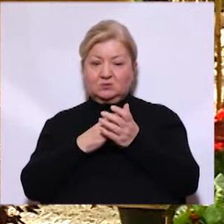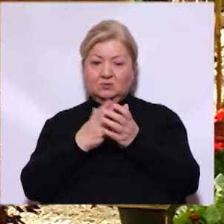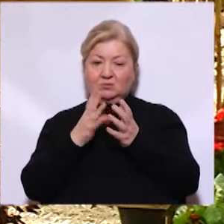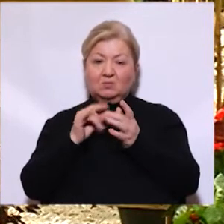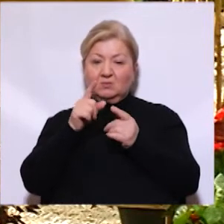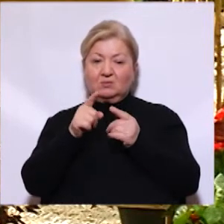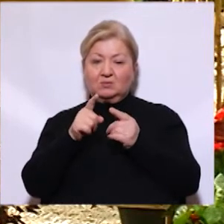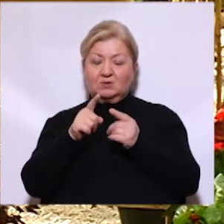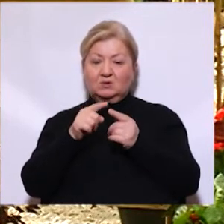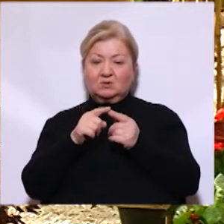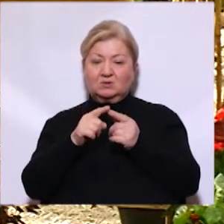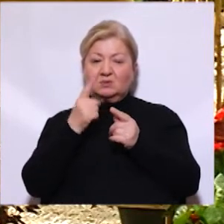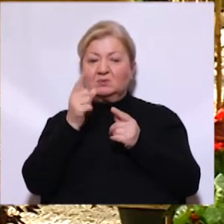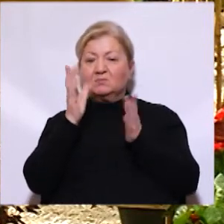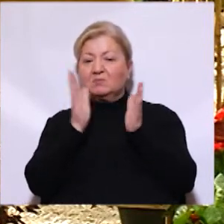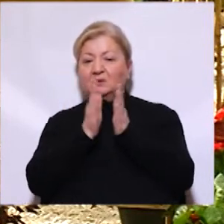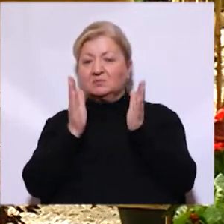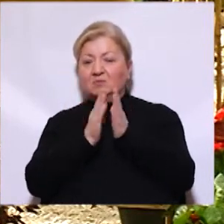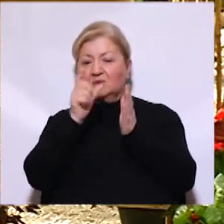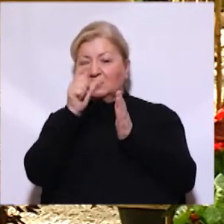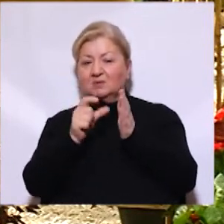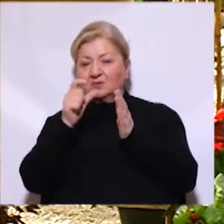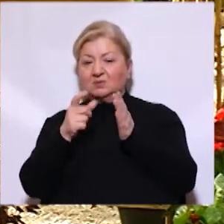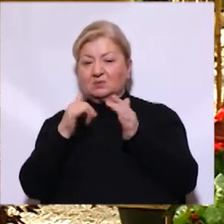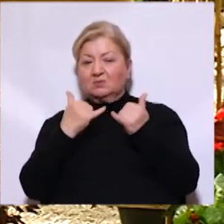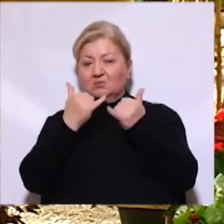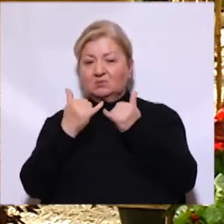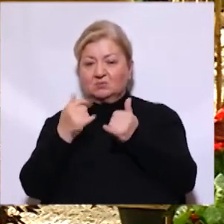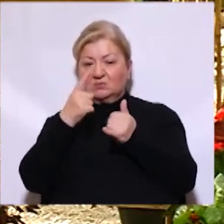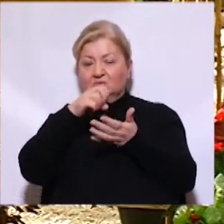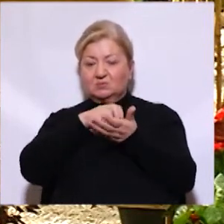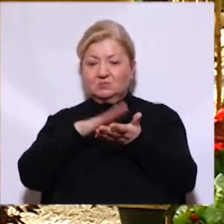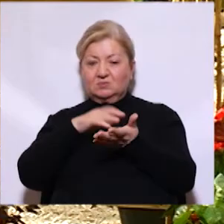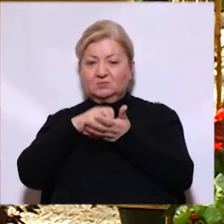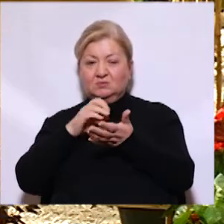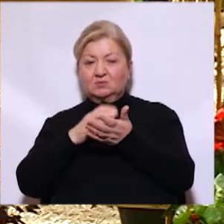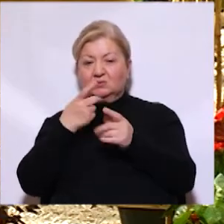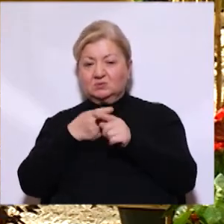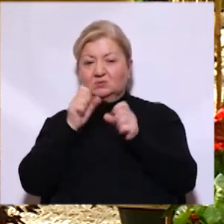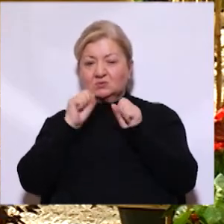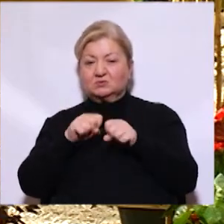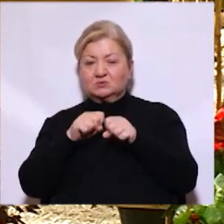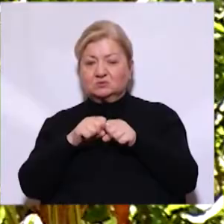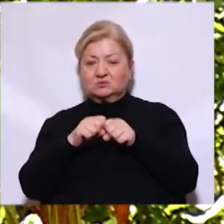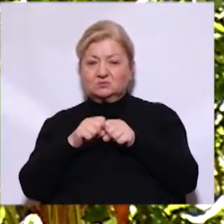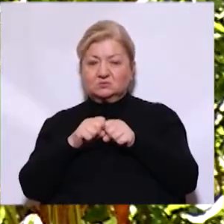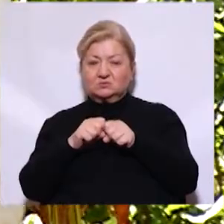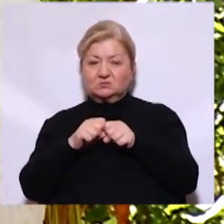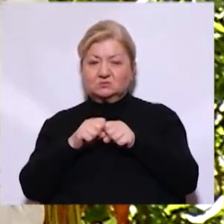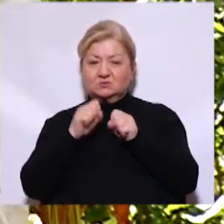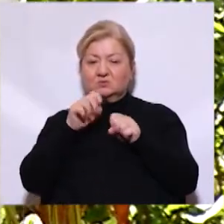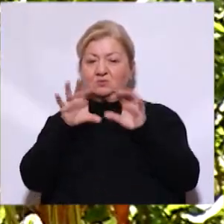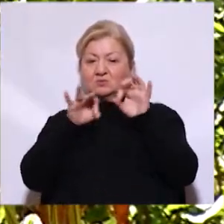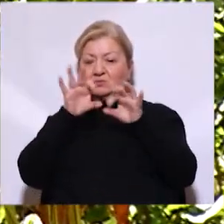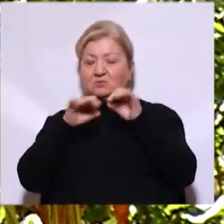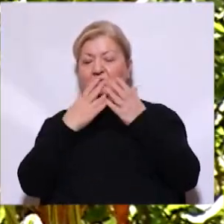თუმცა თითო გვერდი, ორი გვერდი, სამი გვერდი ეთმობა თითო ჩანაწერს. ამიტომ შეგიძლიათ რომ ასე ვთქვათ